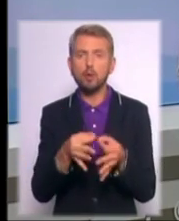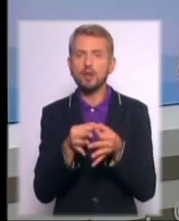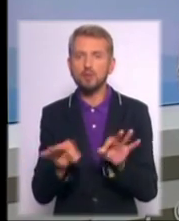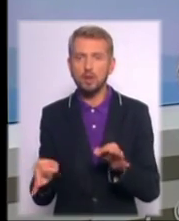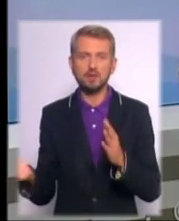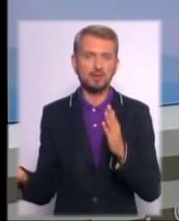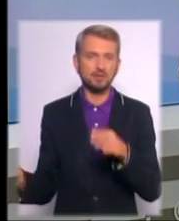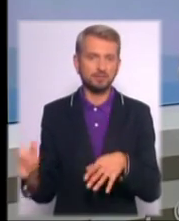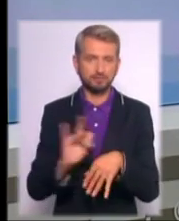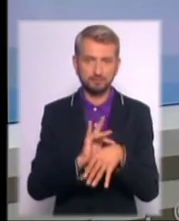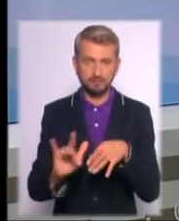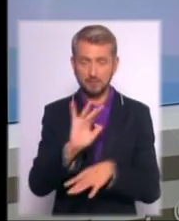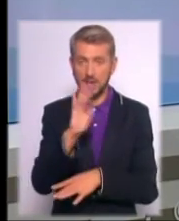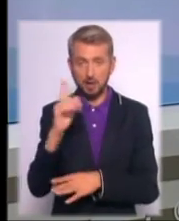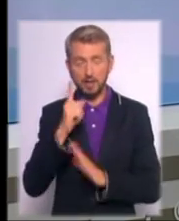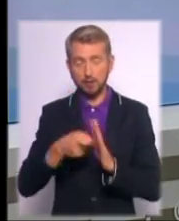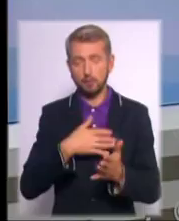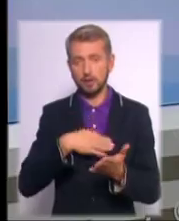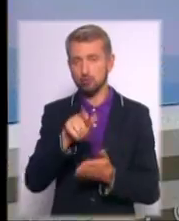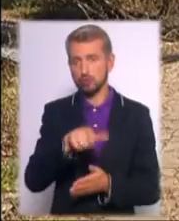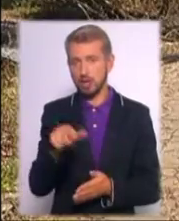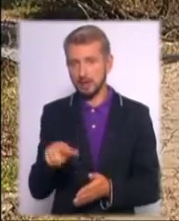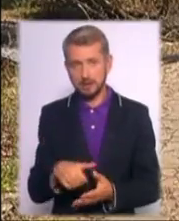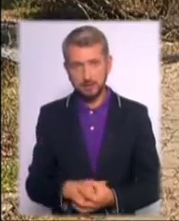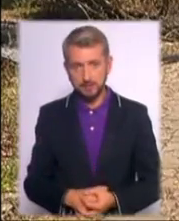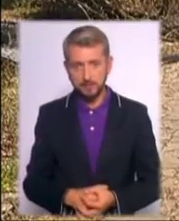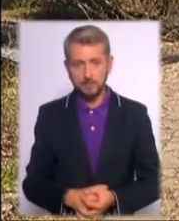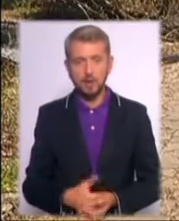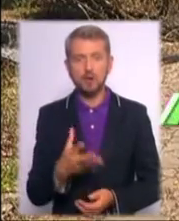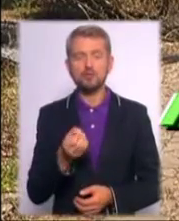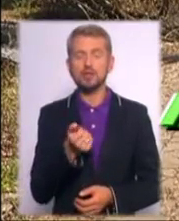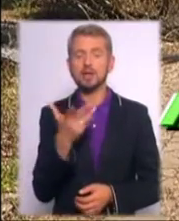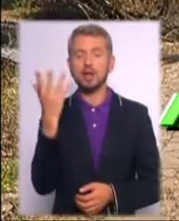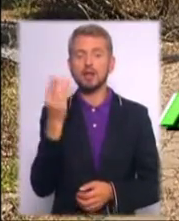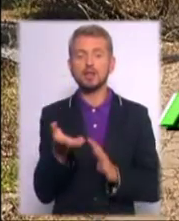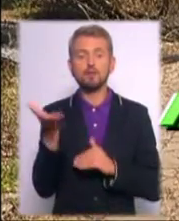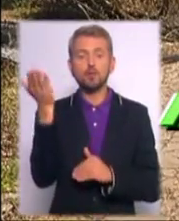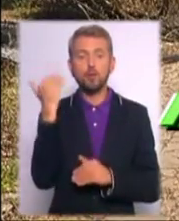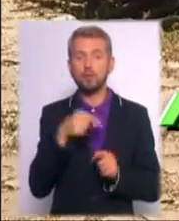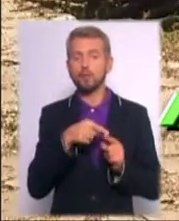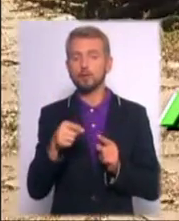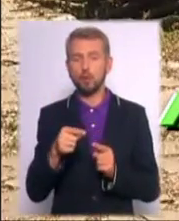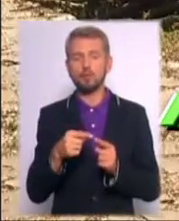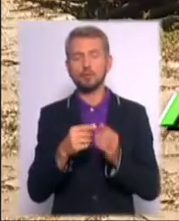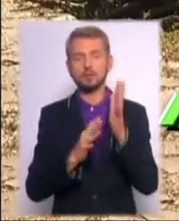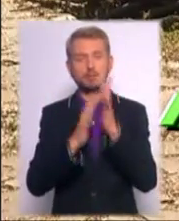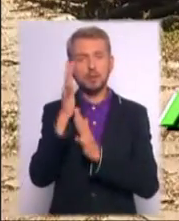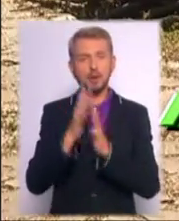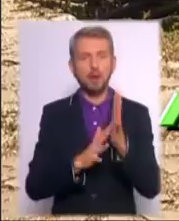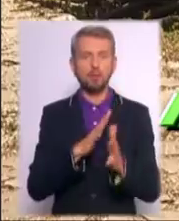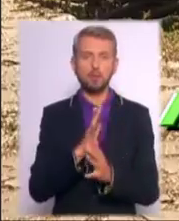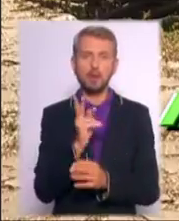зелені насадження, з'ясовували наші журналісти. Ще кілька днів тому з довжчинистої алеї височили клени та